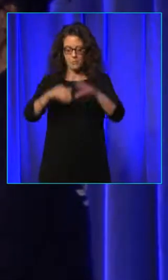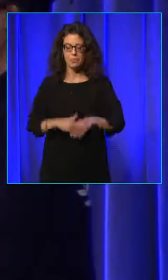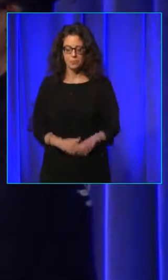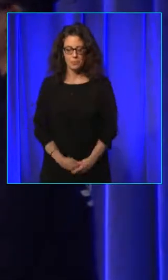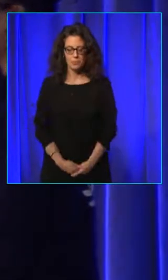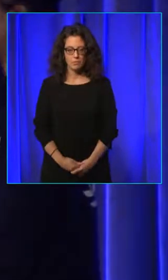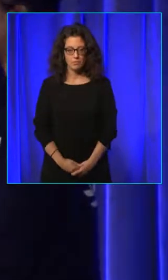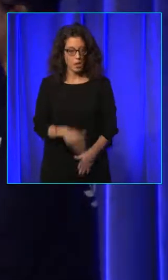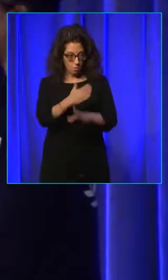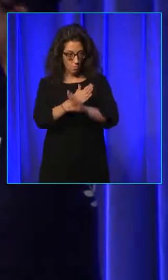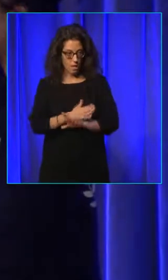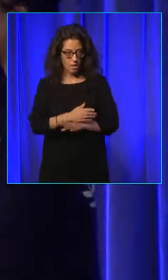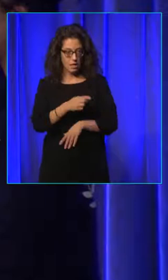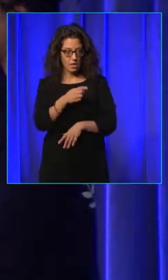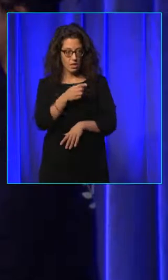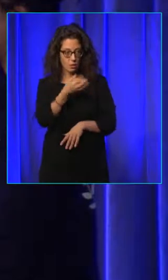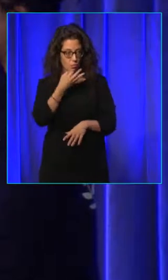Tu me dis quand tu es prête.